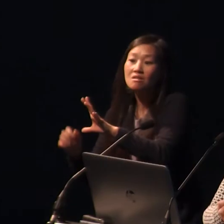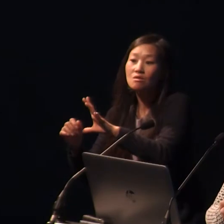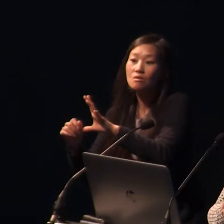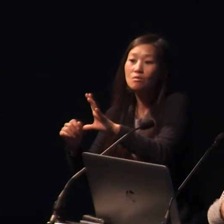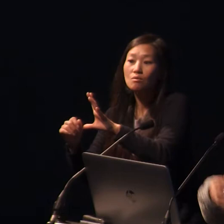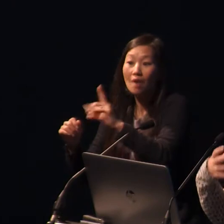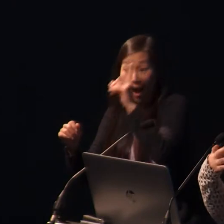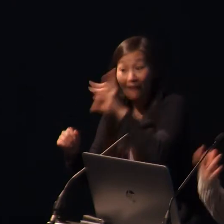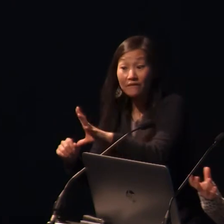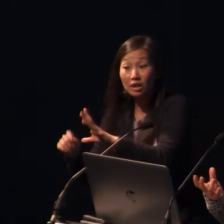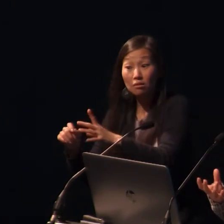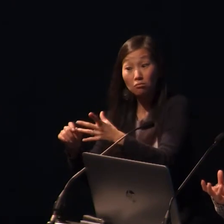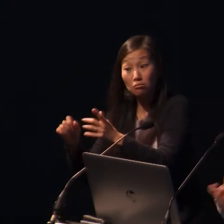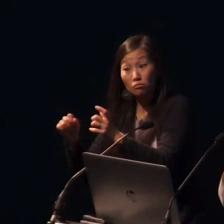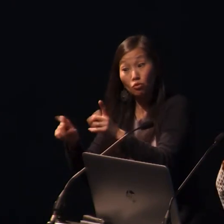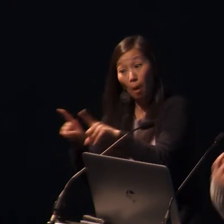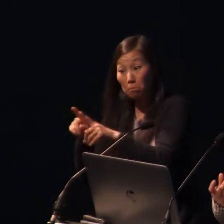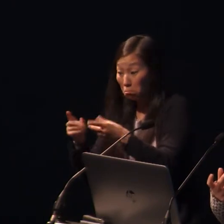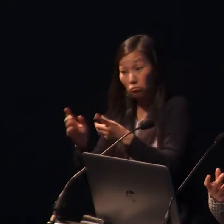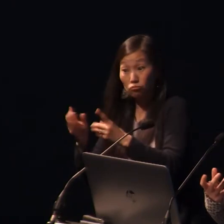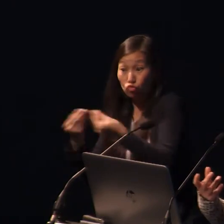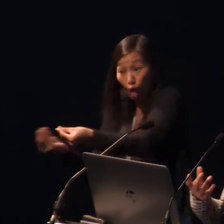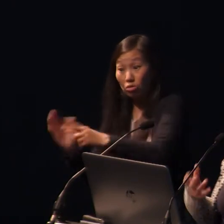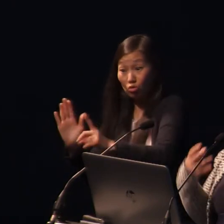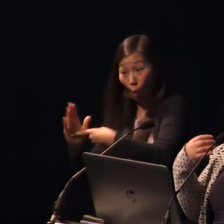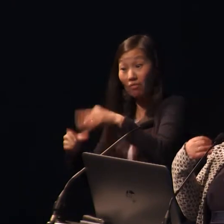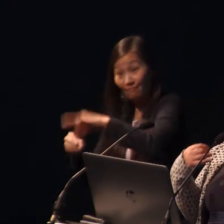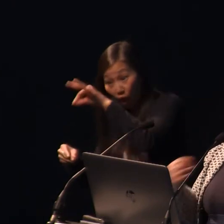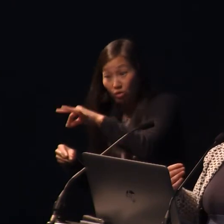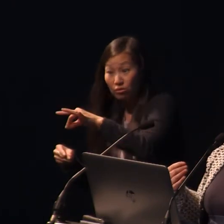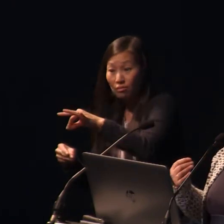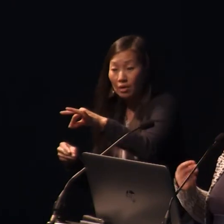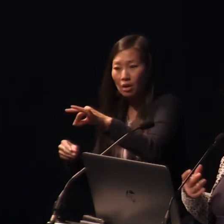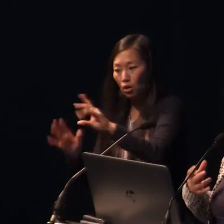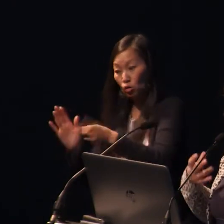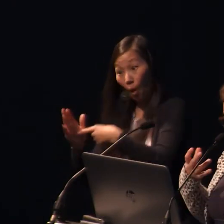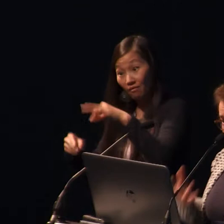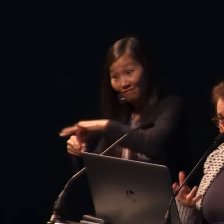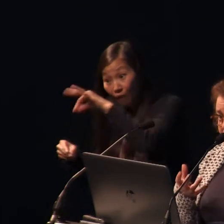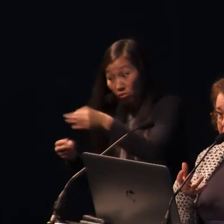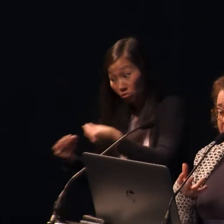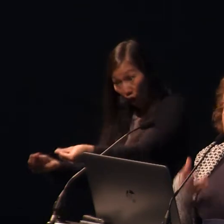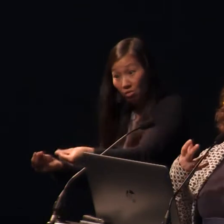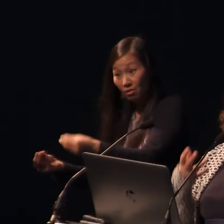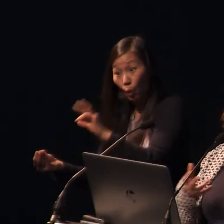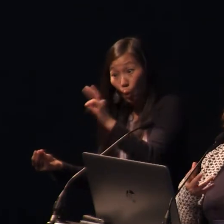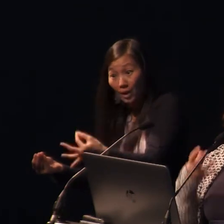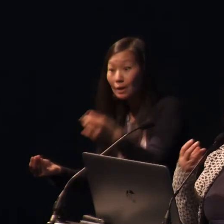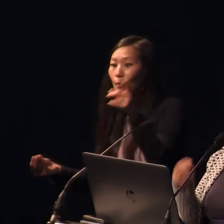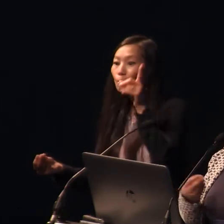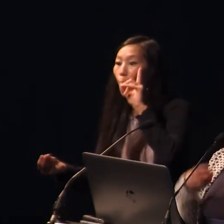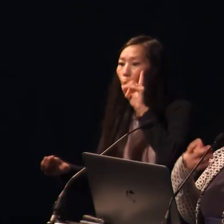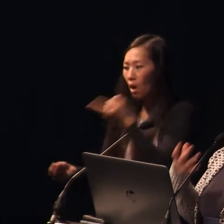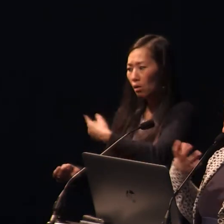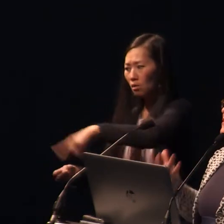et ce droit de vote leur a été accordée parce qu'ils ont su démontrer qu'il menait des